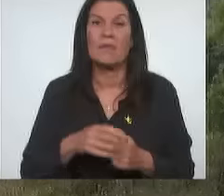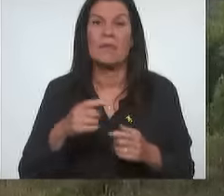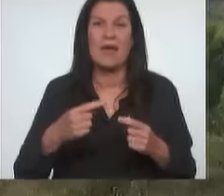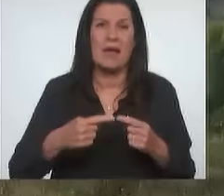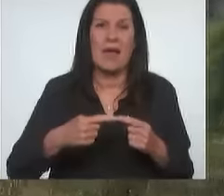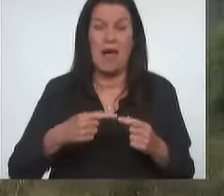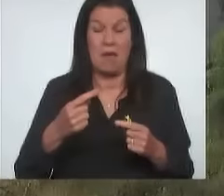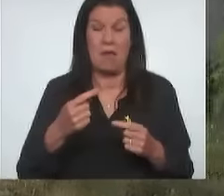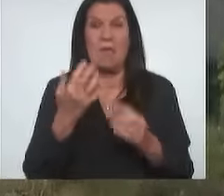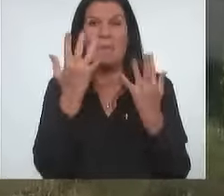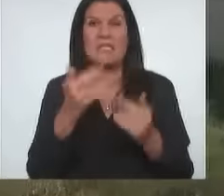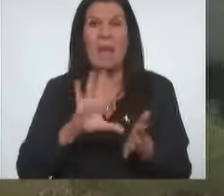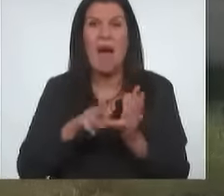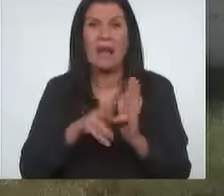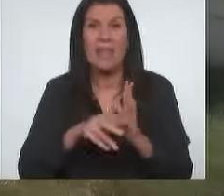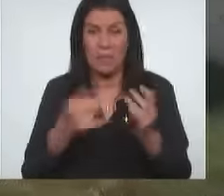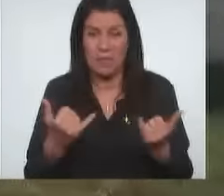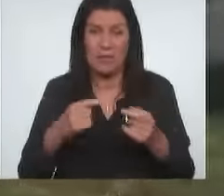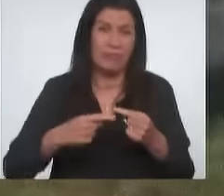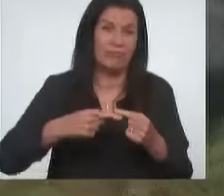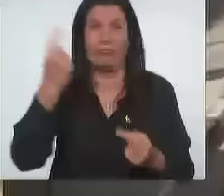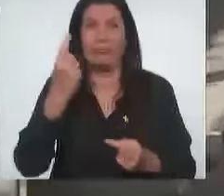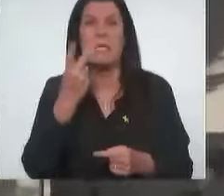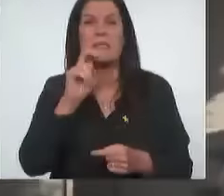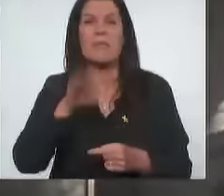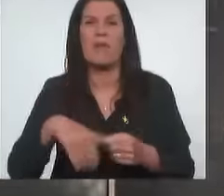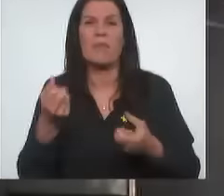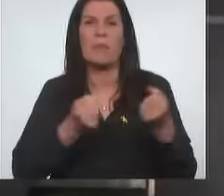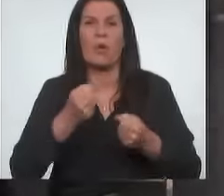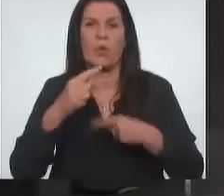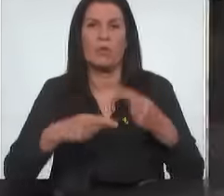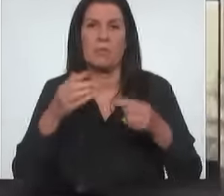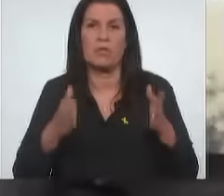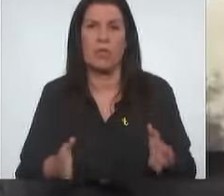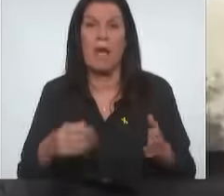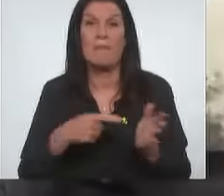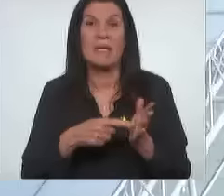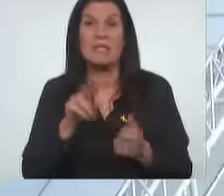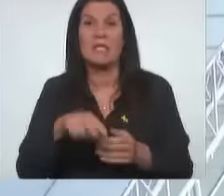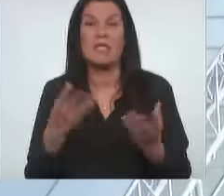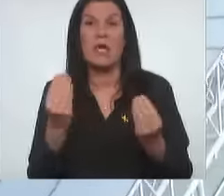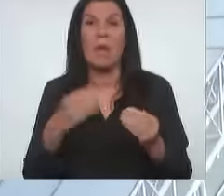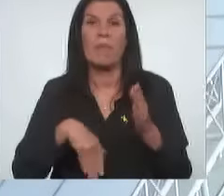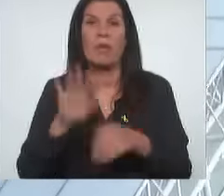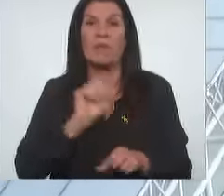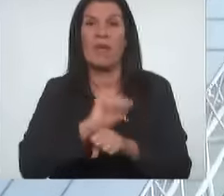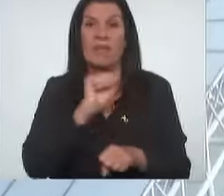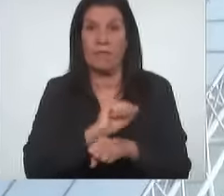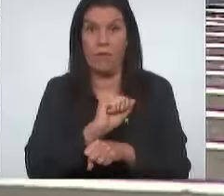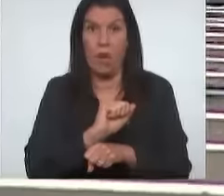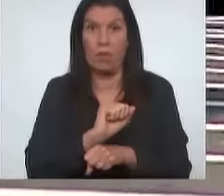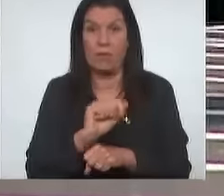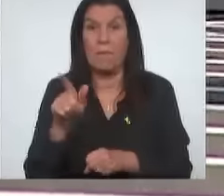הגניבות כאן, 20,000 מכוניות בשנה, גורם לנהגים להגיש יותר תביעות בפוליסת המקיף, כך שמכל 100 שח